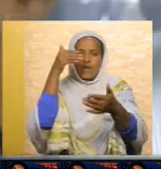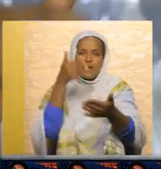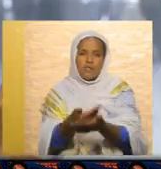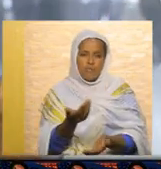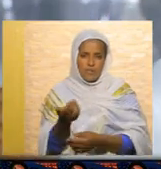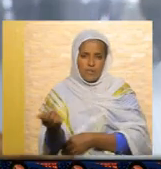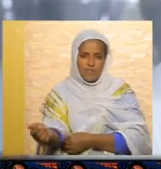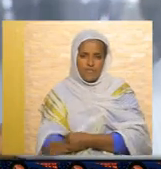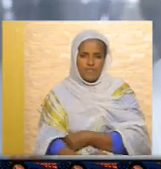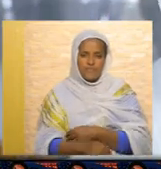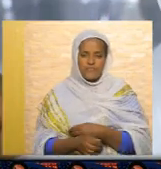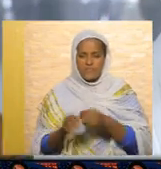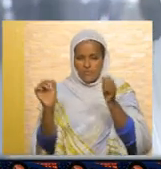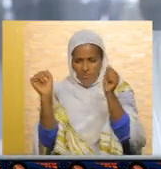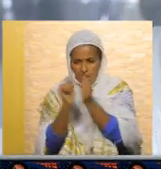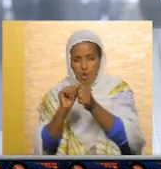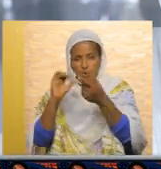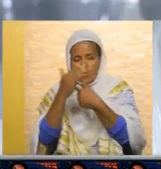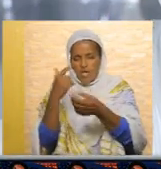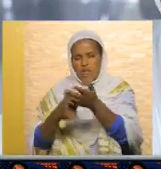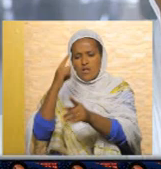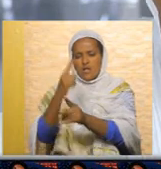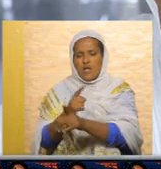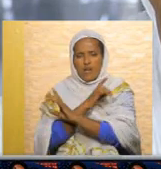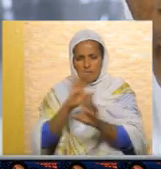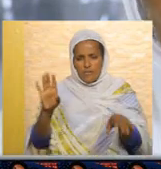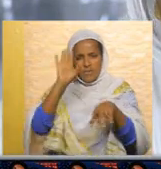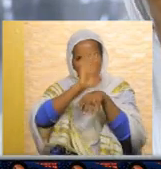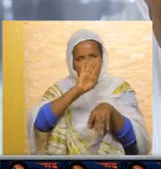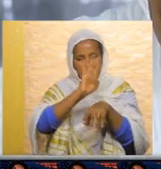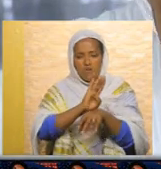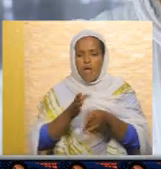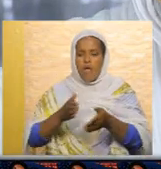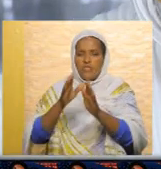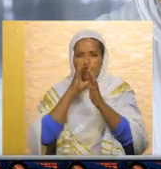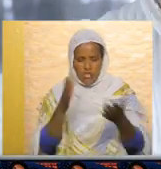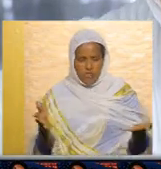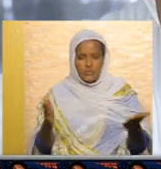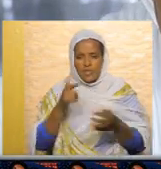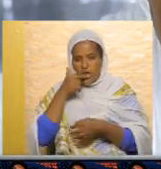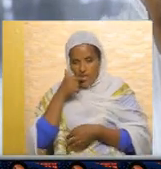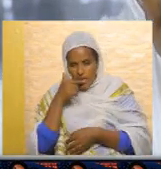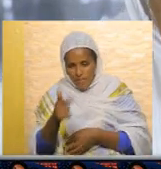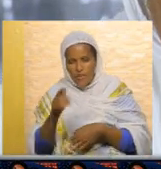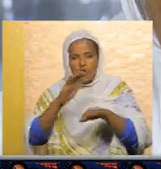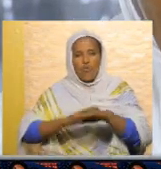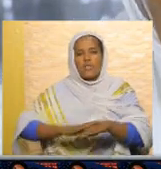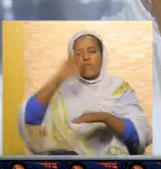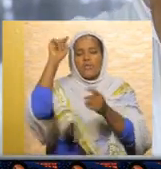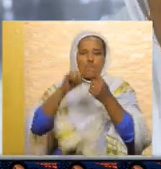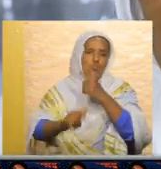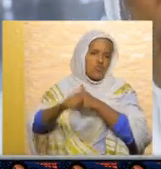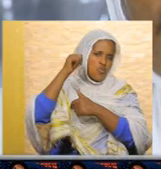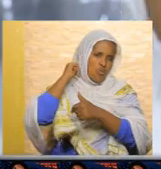ልክ እታች ጥቃቱ የደረሰበት ጋ ሆነን ይሄ እኮ ልክ አይደለም ቤተ ክርስቲያንም